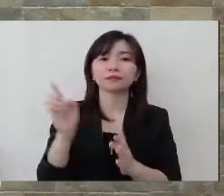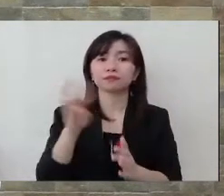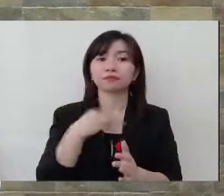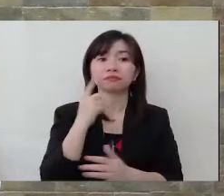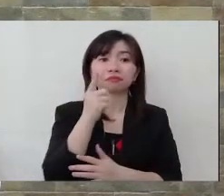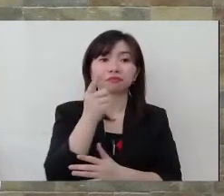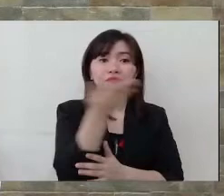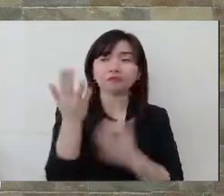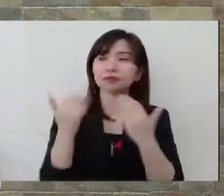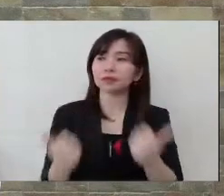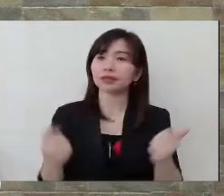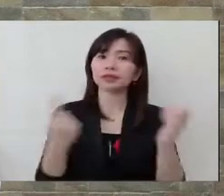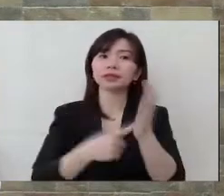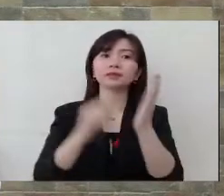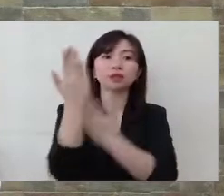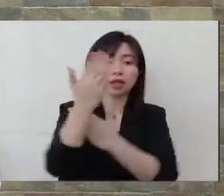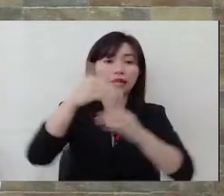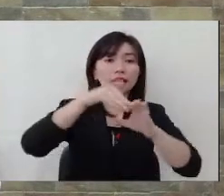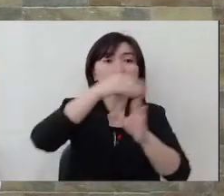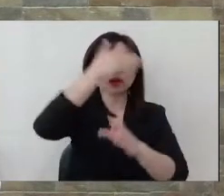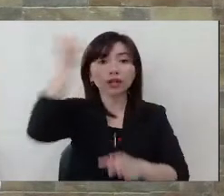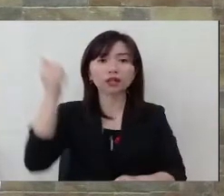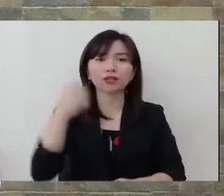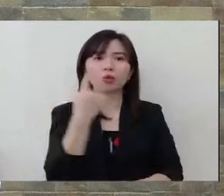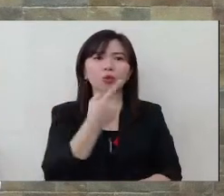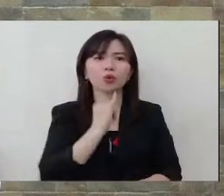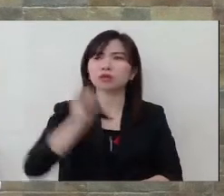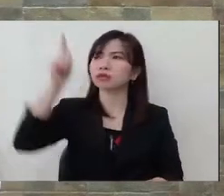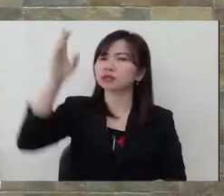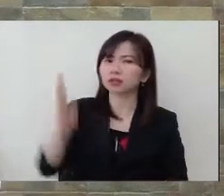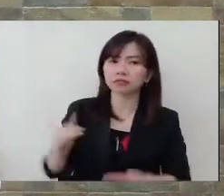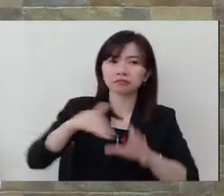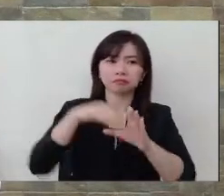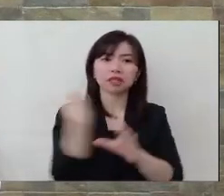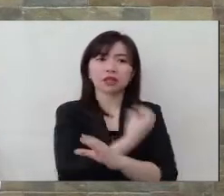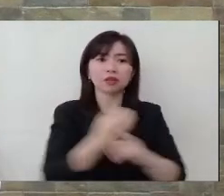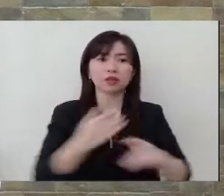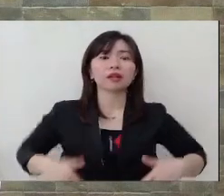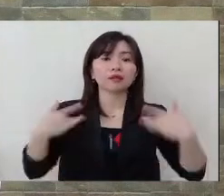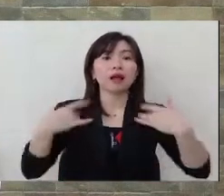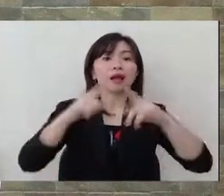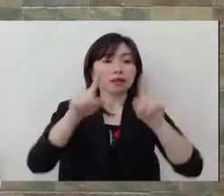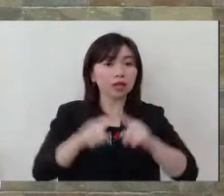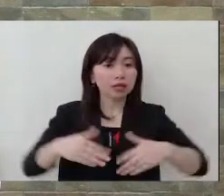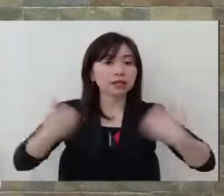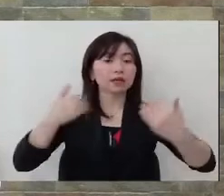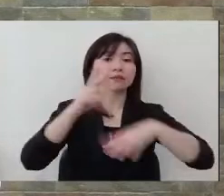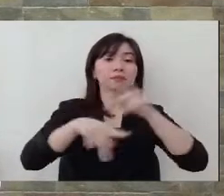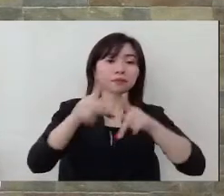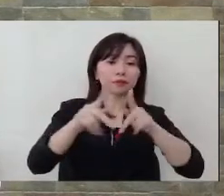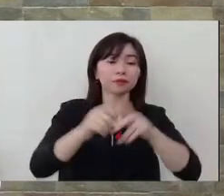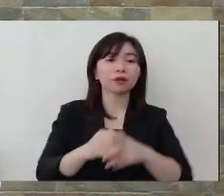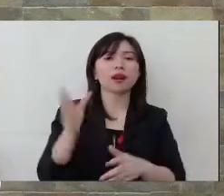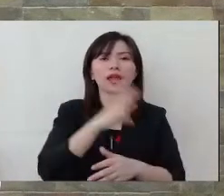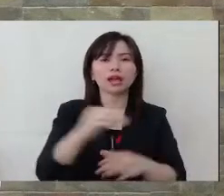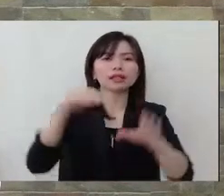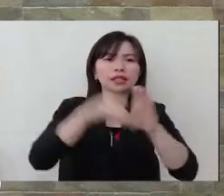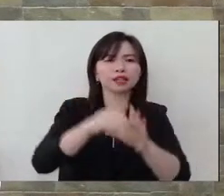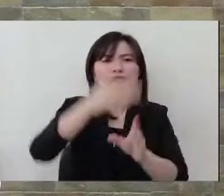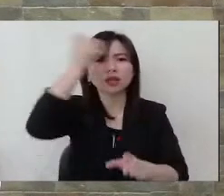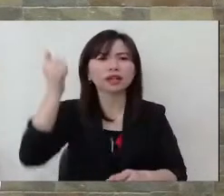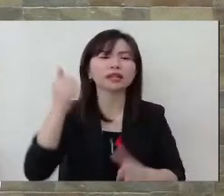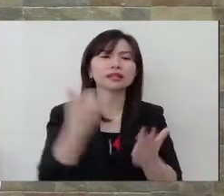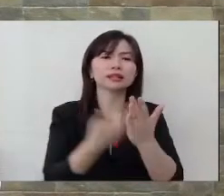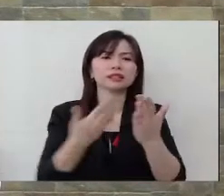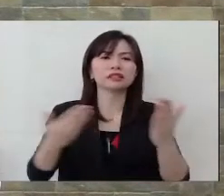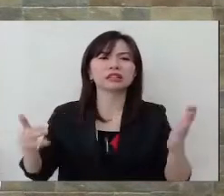this morning, ang pagkalimot kung sino ang Diyos sa buhay mo bilang isang kabataan, at ang pagkalimot sa mga bagay